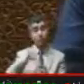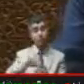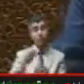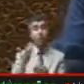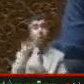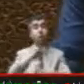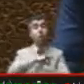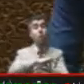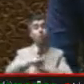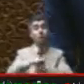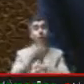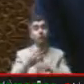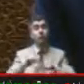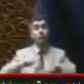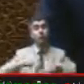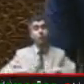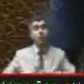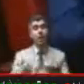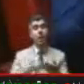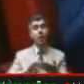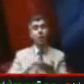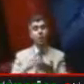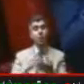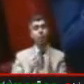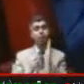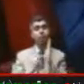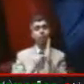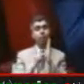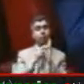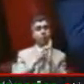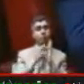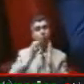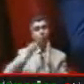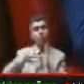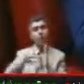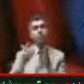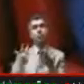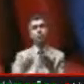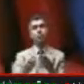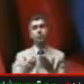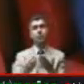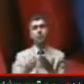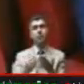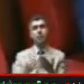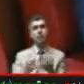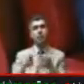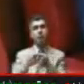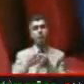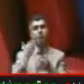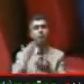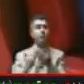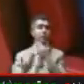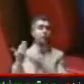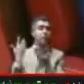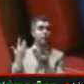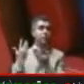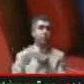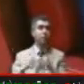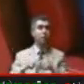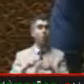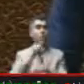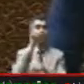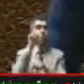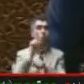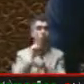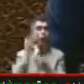فقطاعكم وقطاع الوظيفة العمومية عرف تطورا نوعيا مهما جدا. بين تاريخ تقديم السؤال الآن